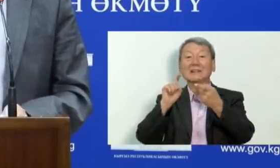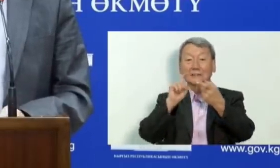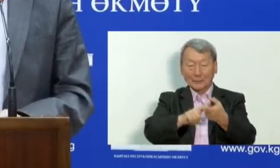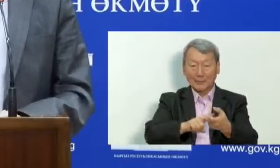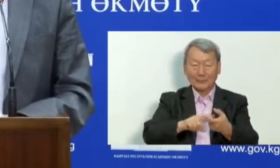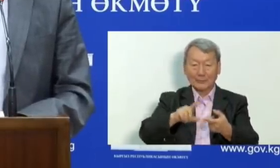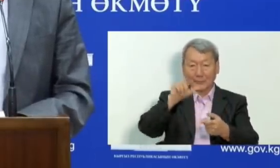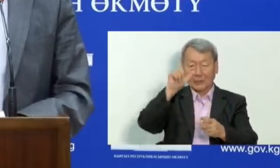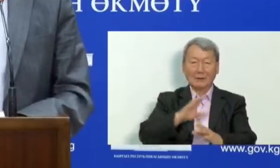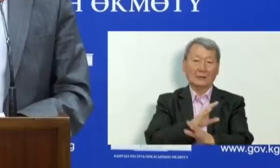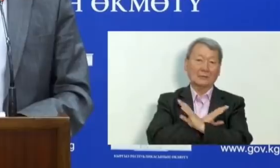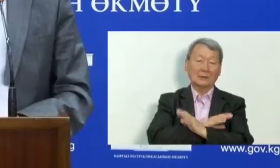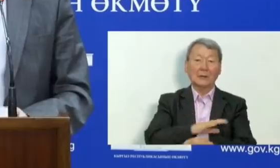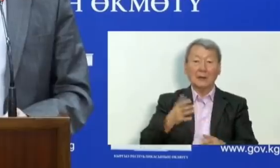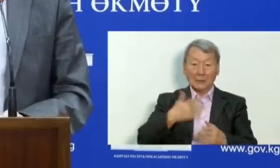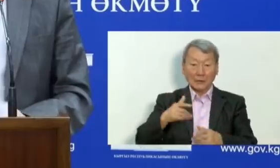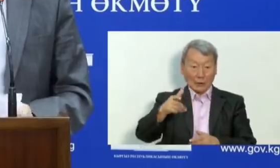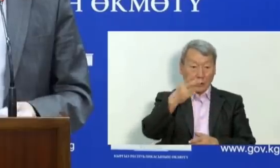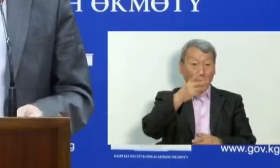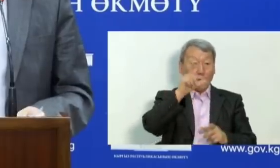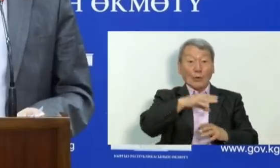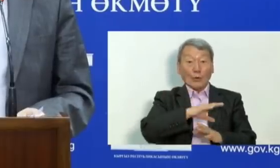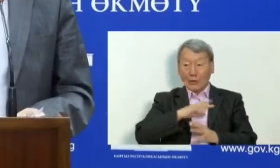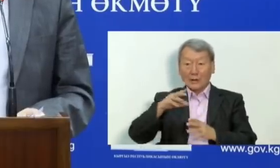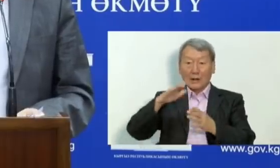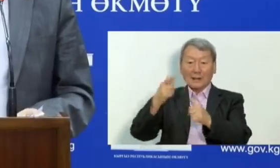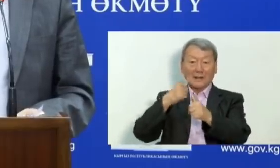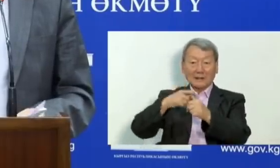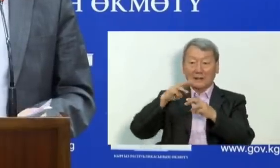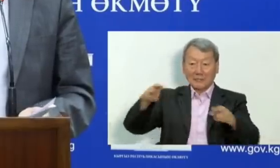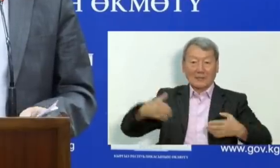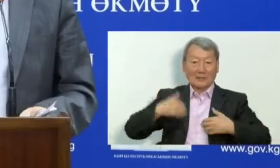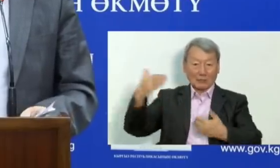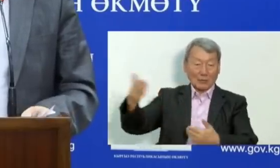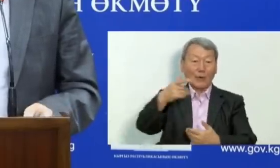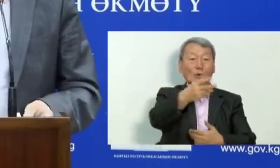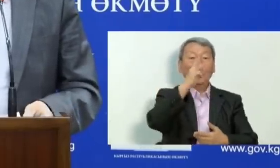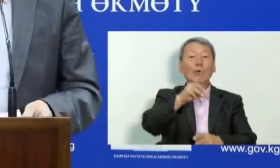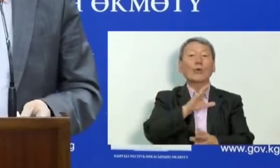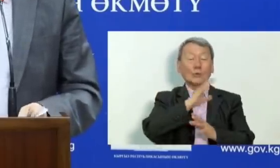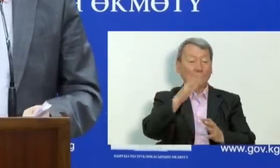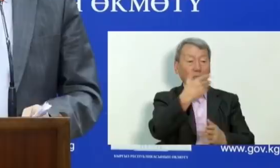дагы көз жумду. Саламаттык сактоо министрлиги ушул жакындарына жана